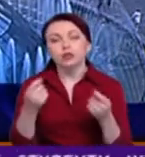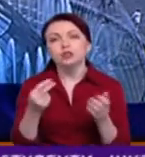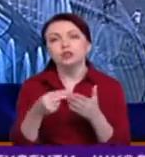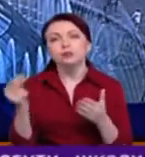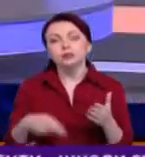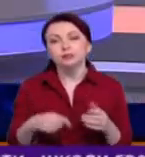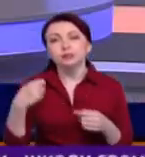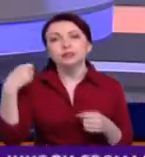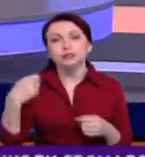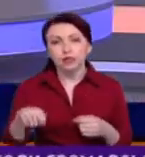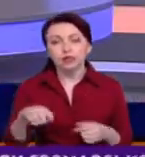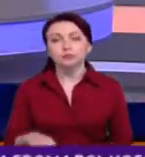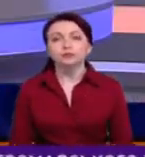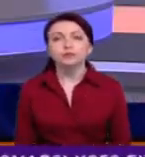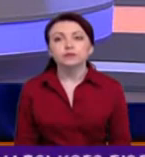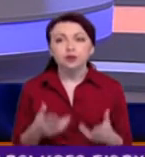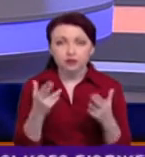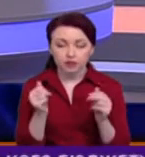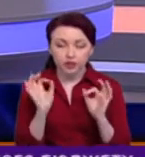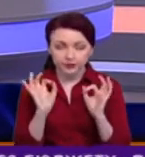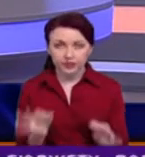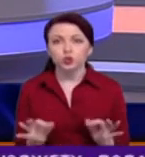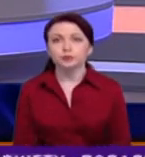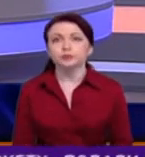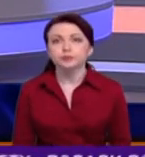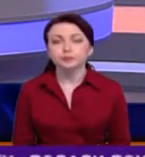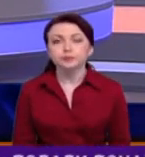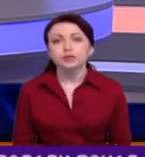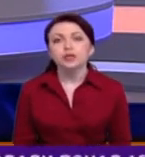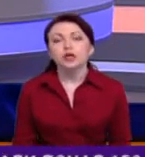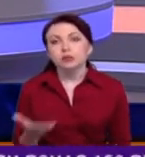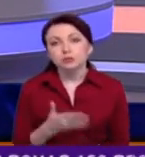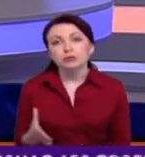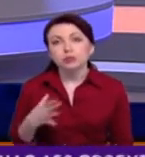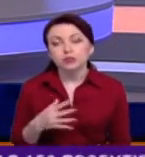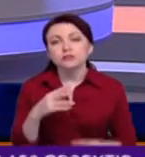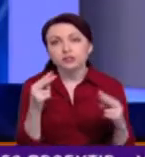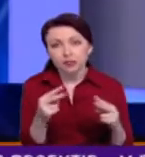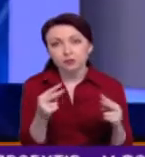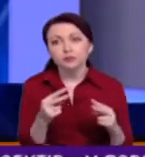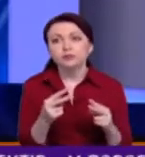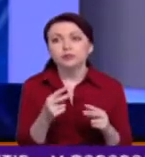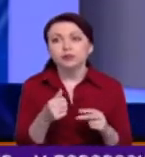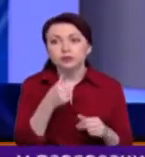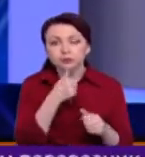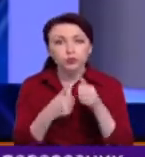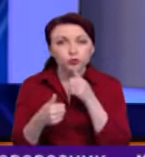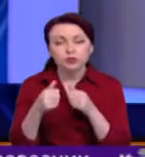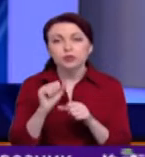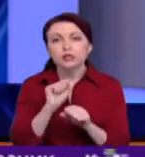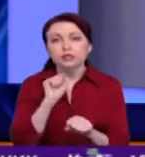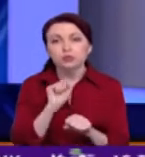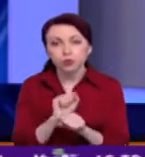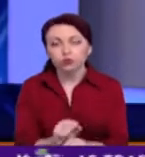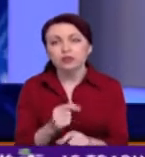президента. Абсолютно вірно. І ми були свідками спроби заблокувати